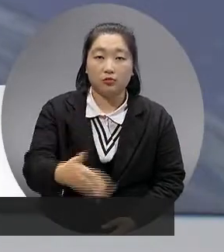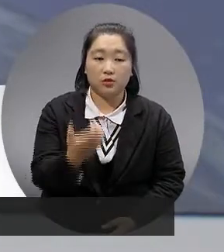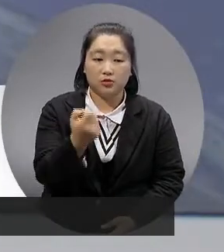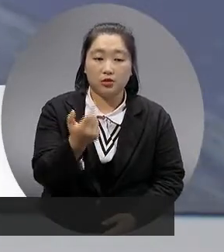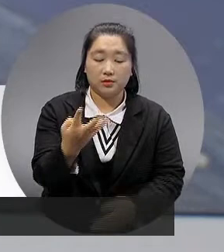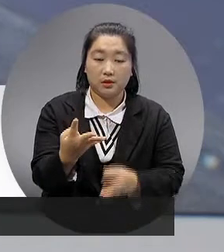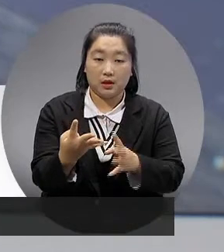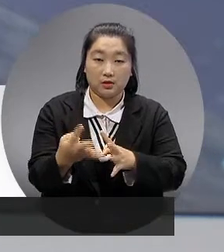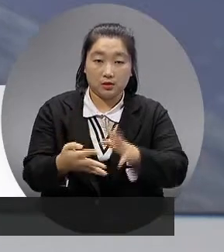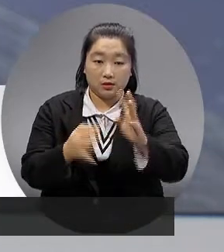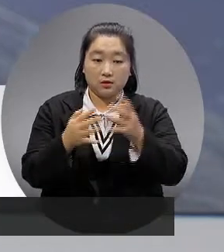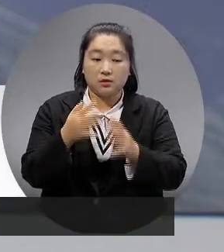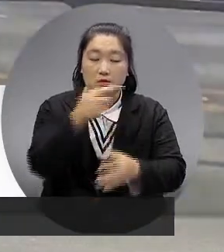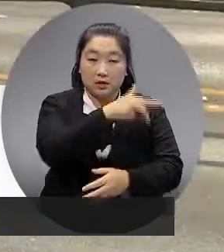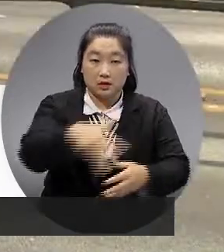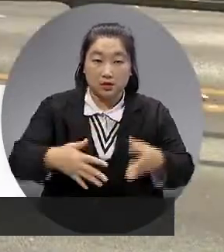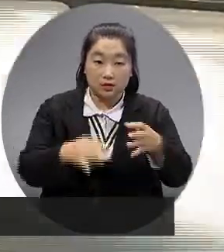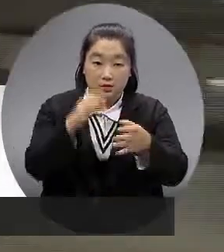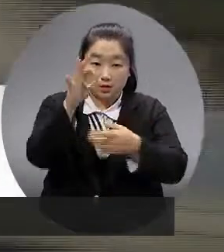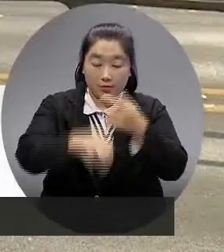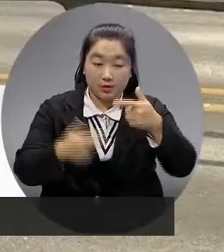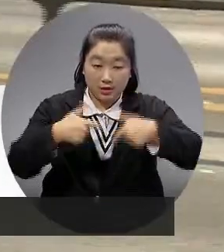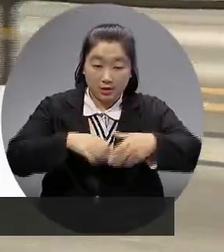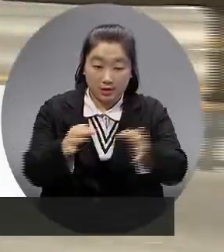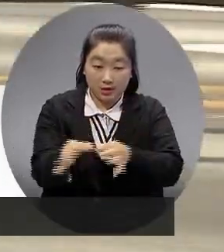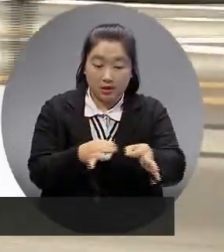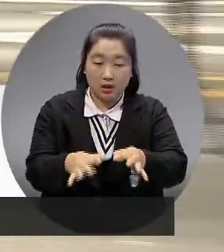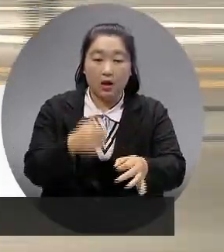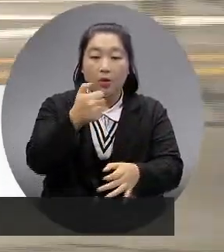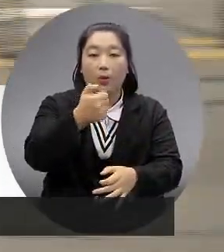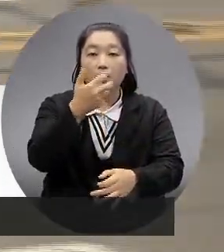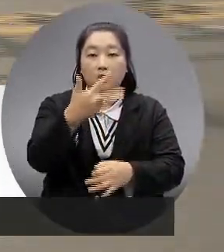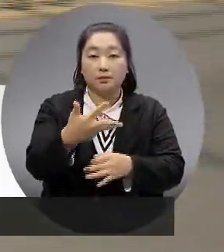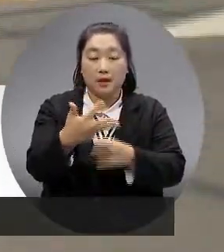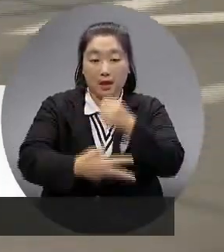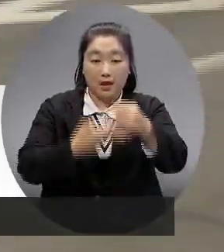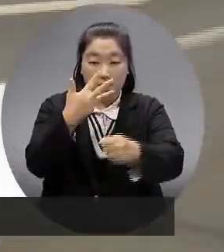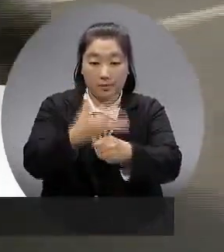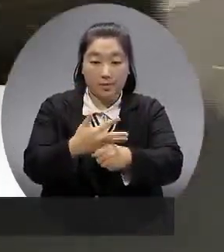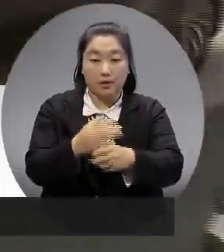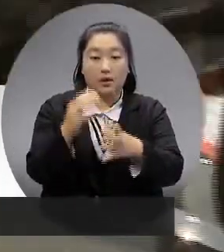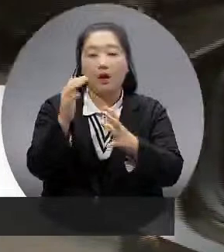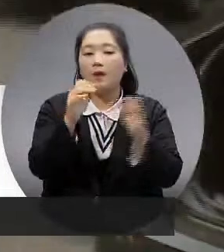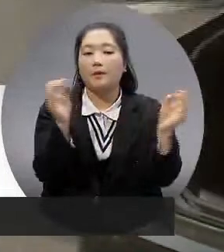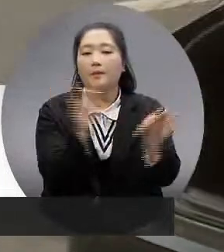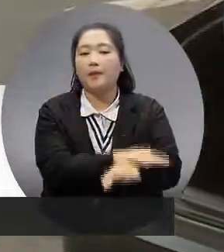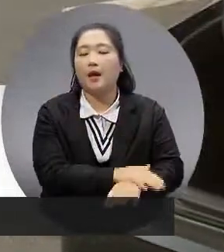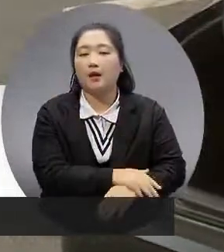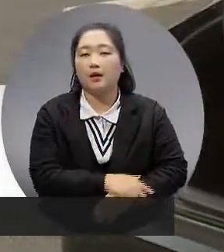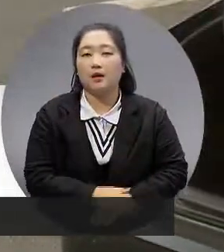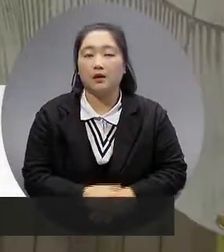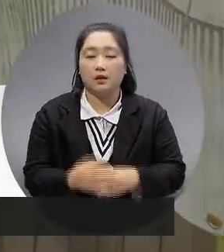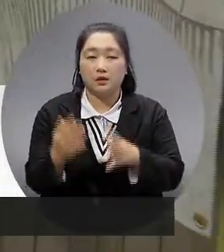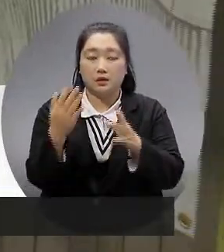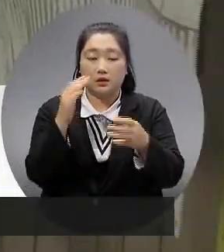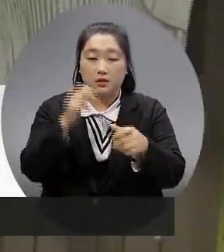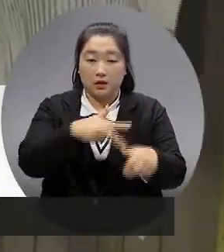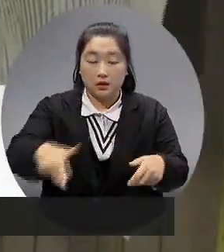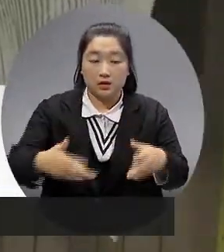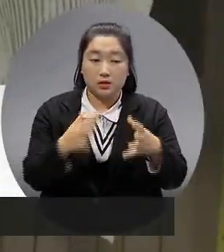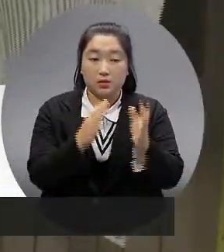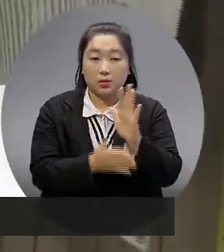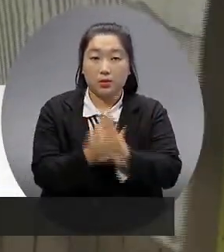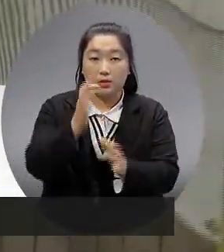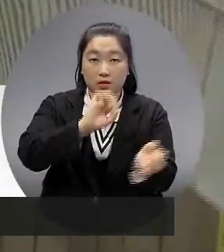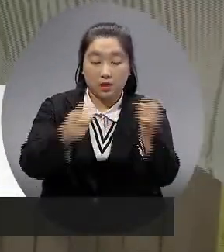1964년 개설된 제천 서부 재래시장이 58년 만에 역사 속으로 사라집니다. 제천시는 도시재생 뉴딜 사업을